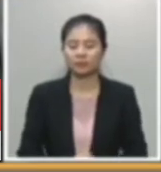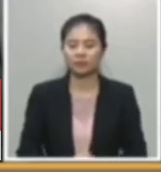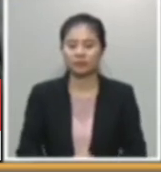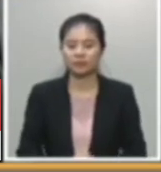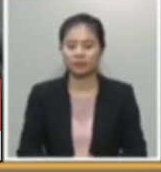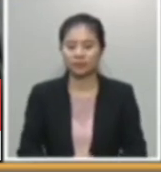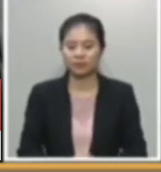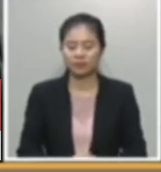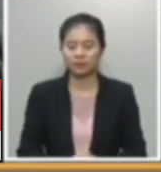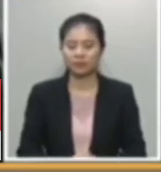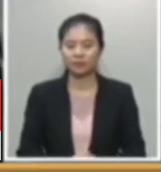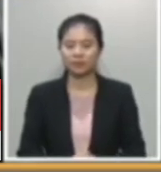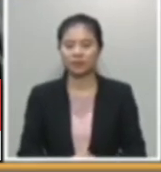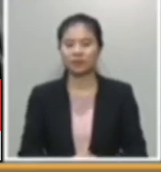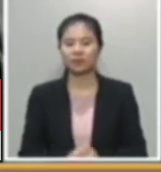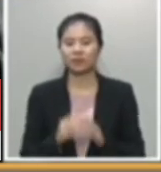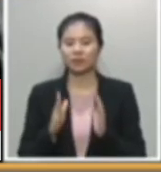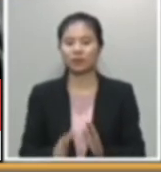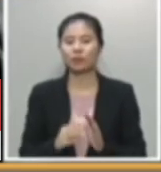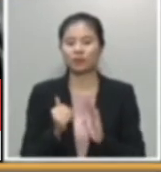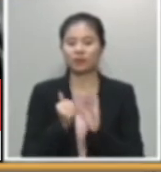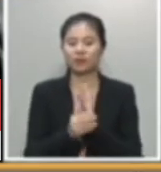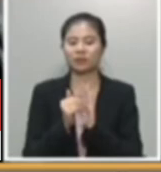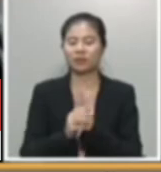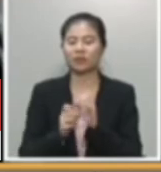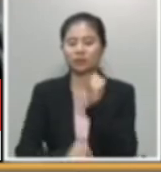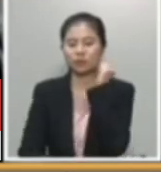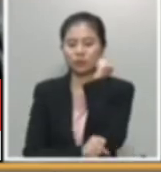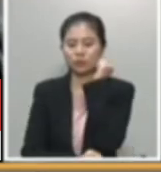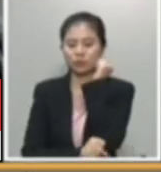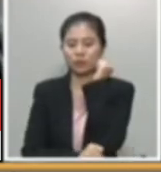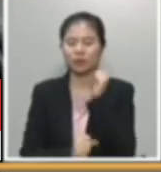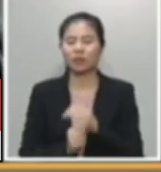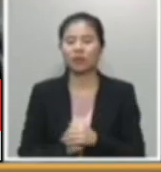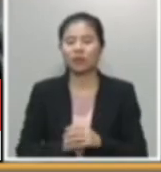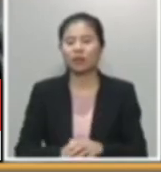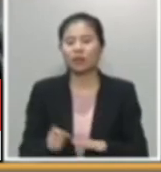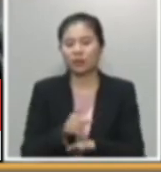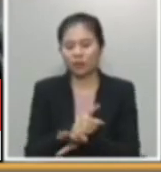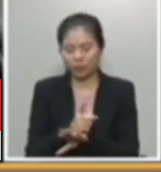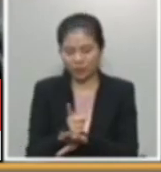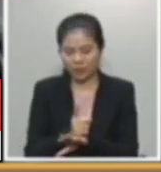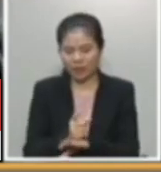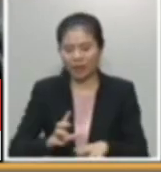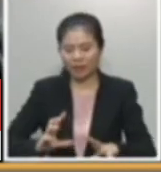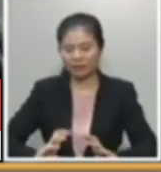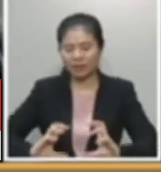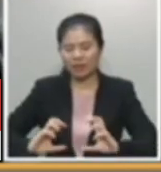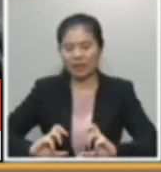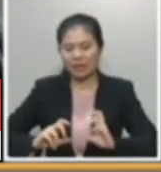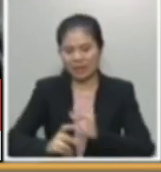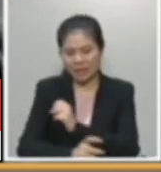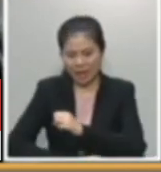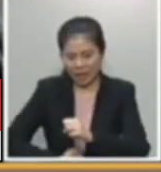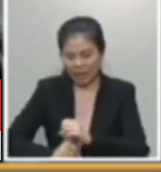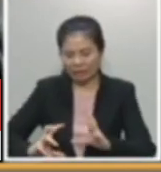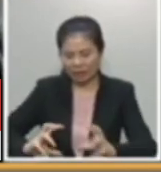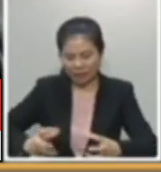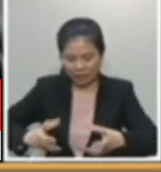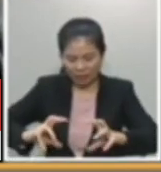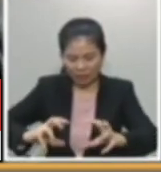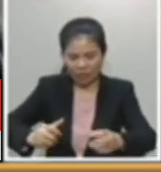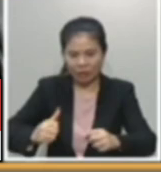ากชาวอีสานจนๆค่ะรถถังไถนาไม่ได้เรือลำน้ำลำใหญ่เกี่ยวข้